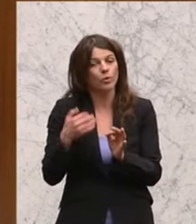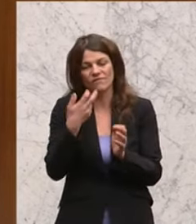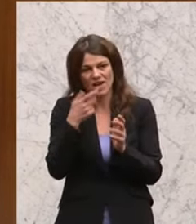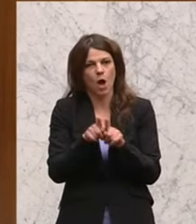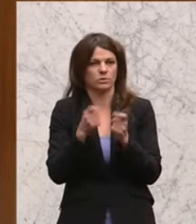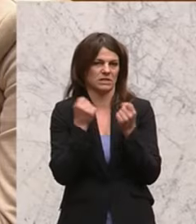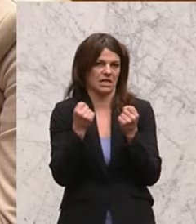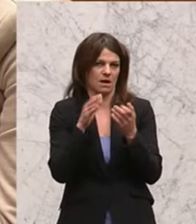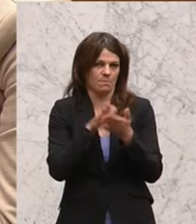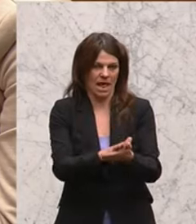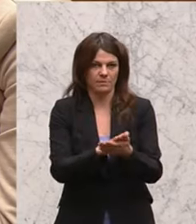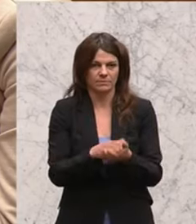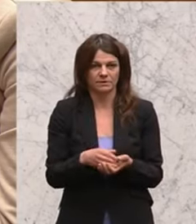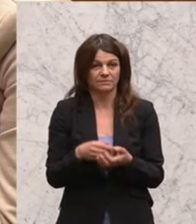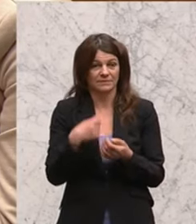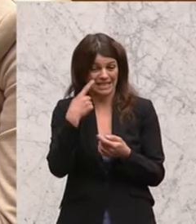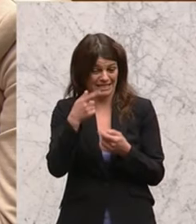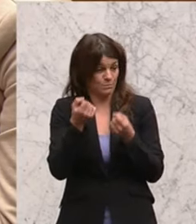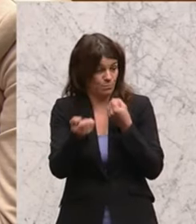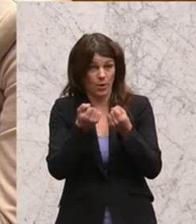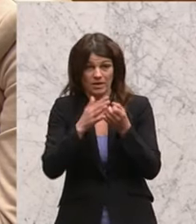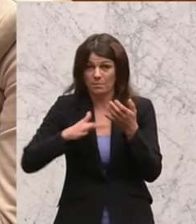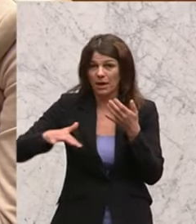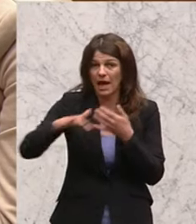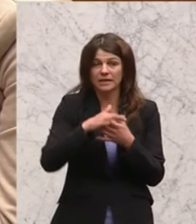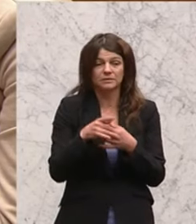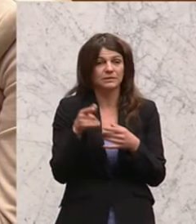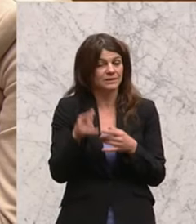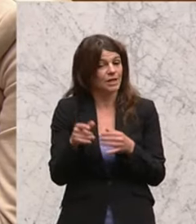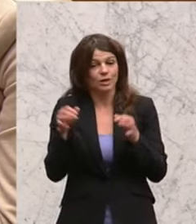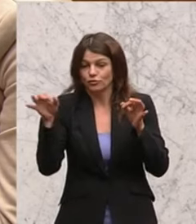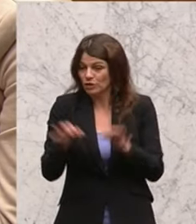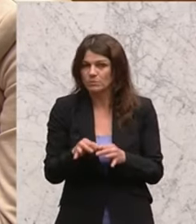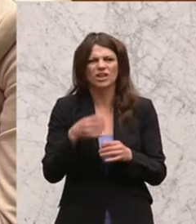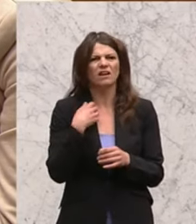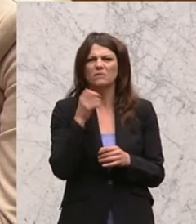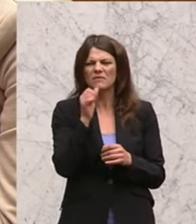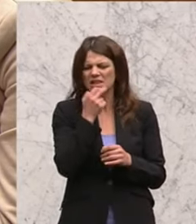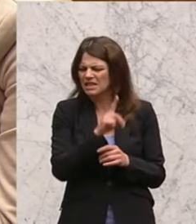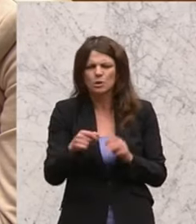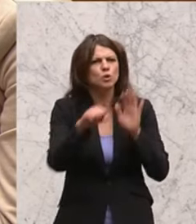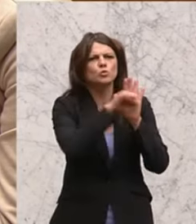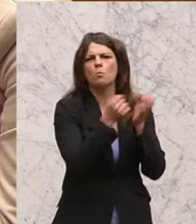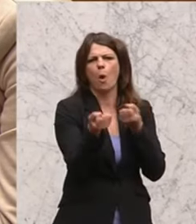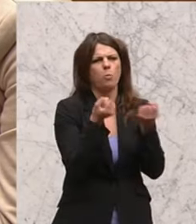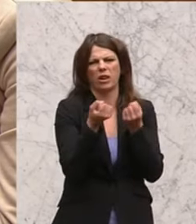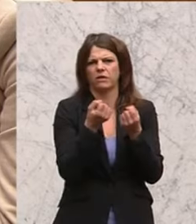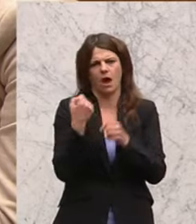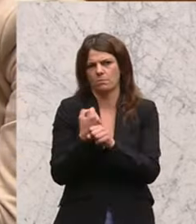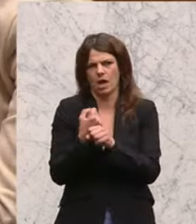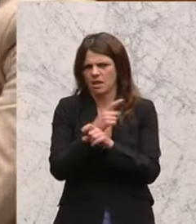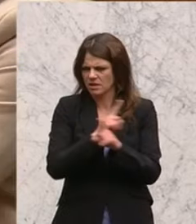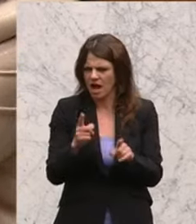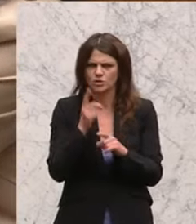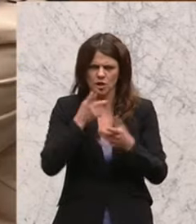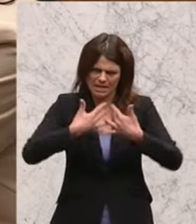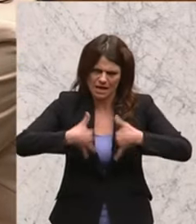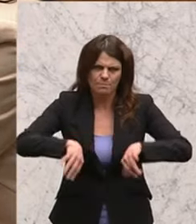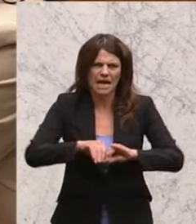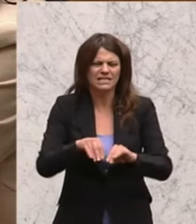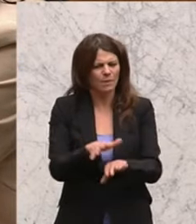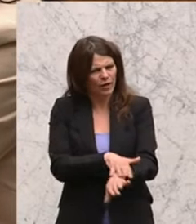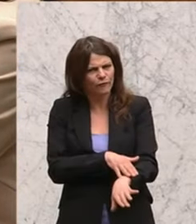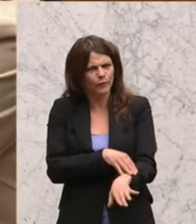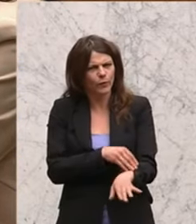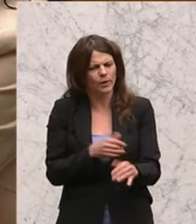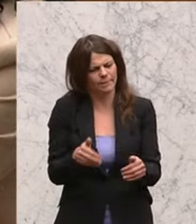Ich denke, dass genau dieses Politikfeld das ungeeignetste ist, um mit Symbolpolitik zu agieren. Hier sollten wir versuchen, alle miteinander unsere